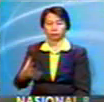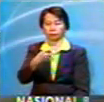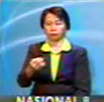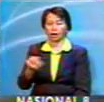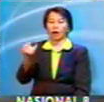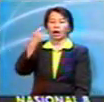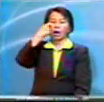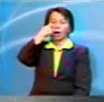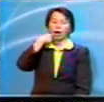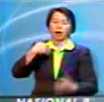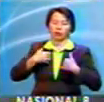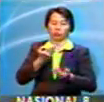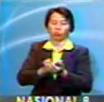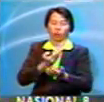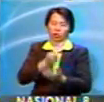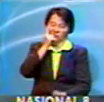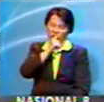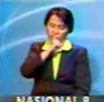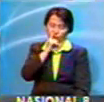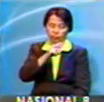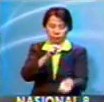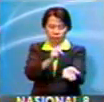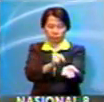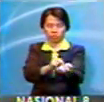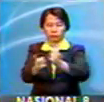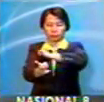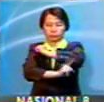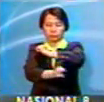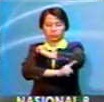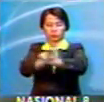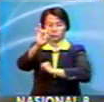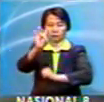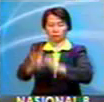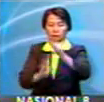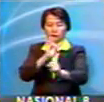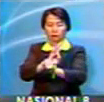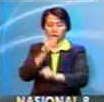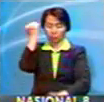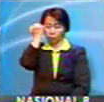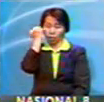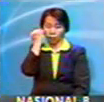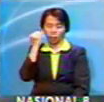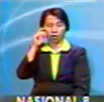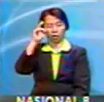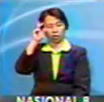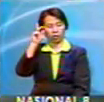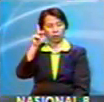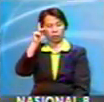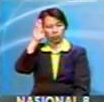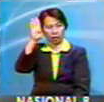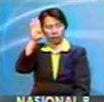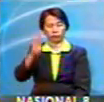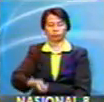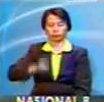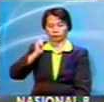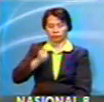padah memiliki wang palsu, seorang jururawat dihukum penjara 8 tahun oleh Mahkamah Session Kota Baru. Hakim Muhammad Yusof